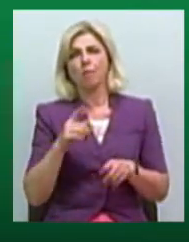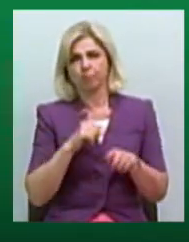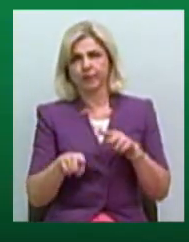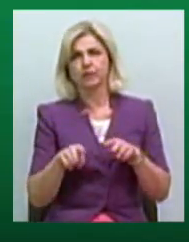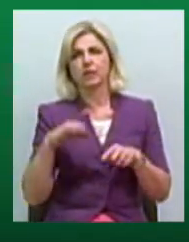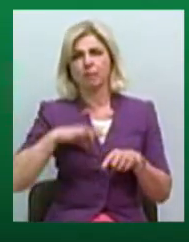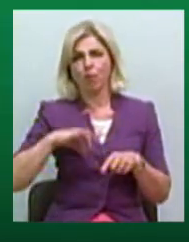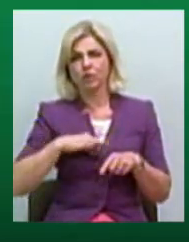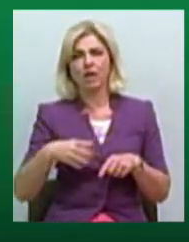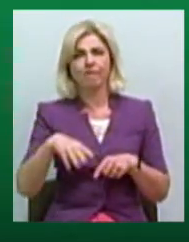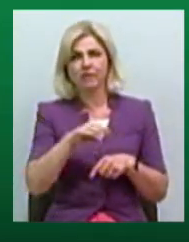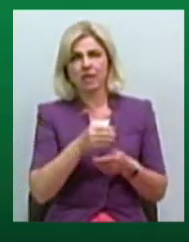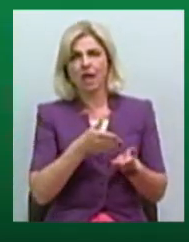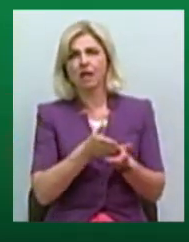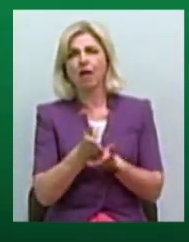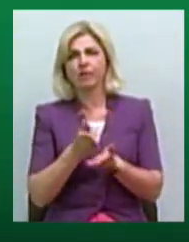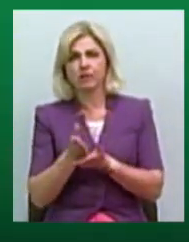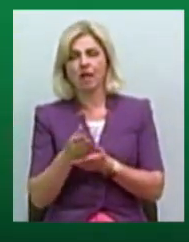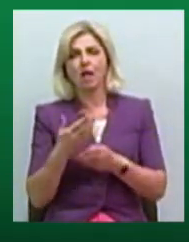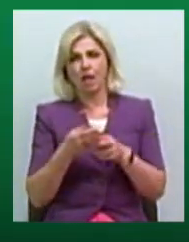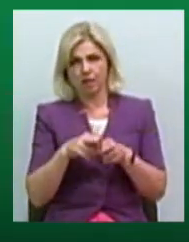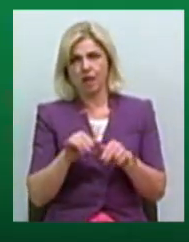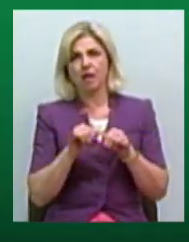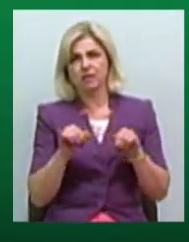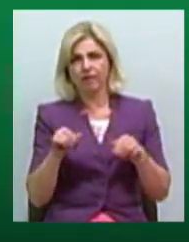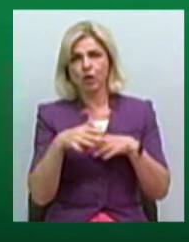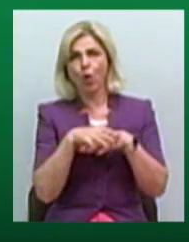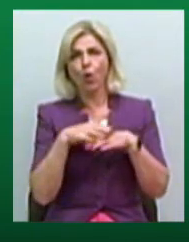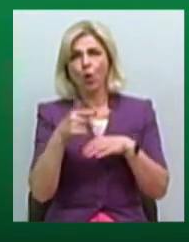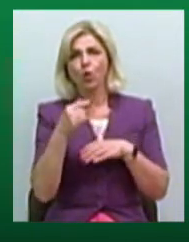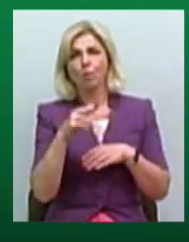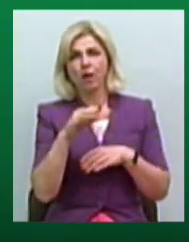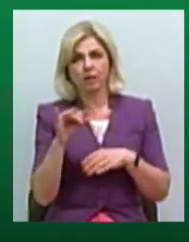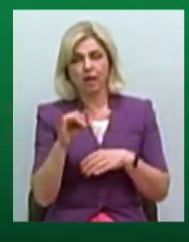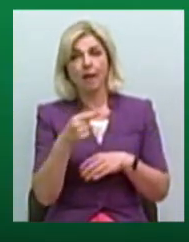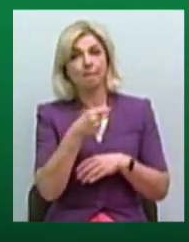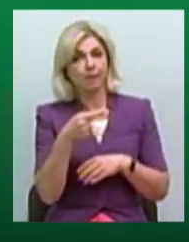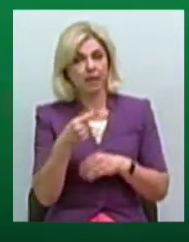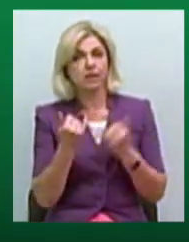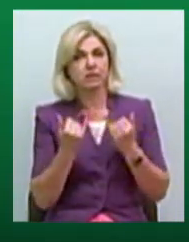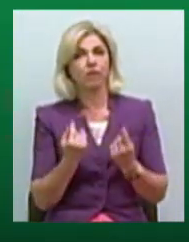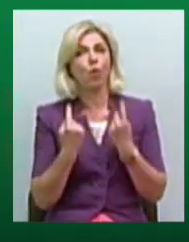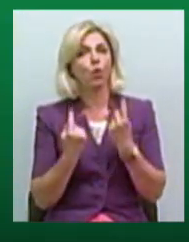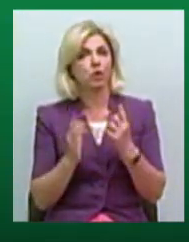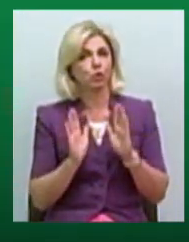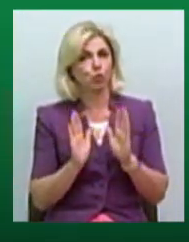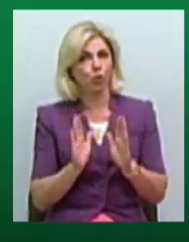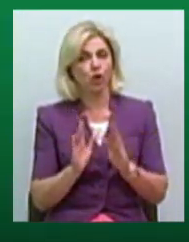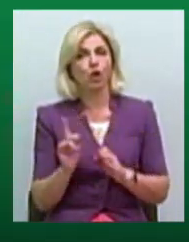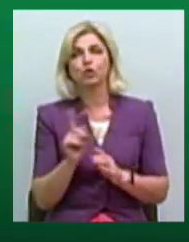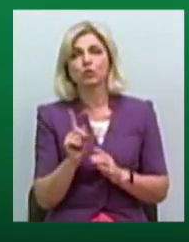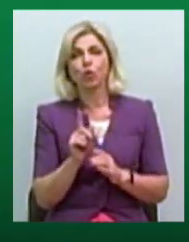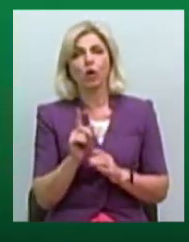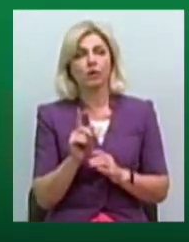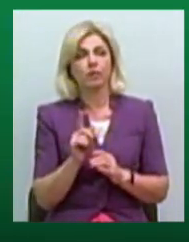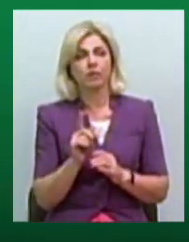в усіх напрямках розвитку самої громади. От. Мінус на сьогоднішній день тільки один складається в тому, що не